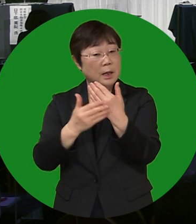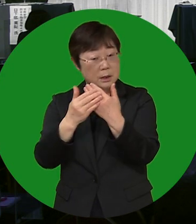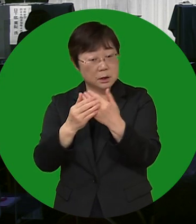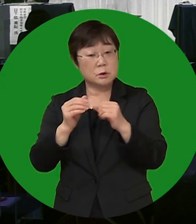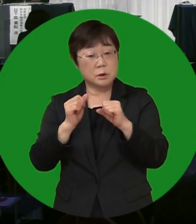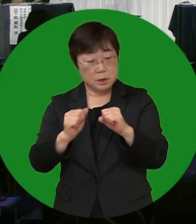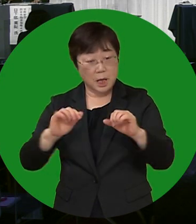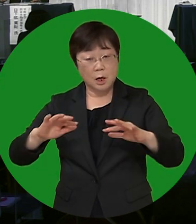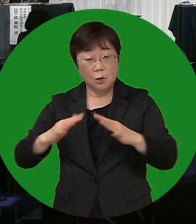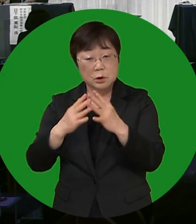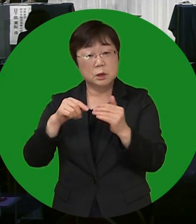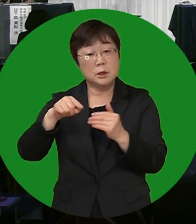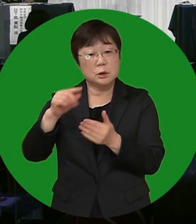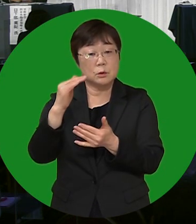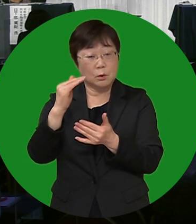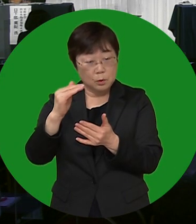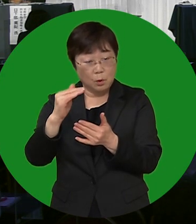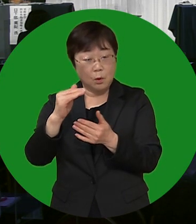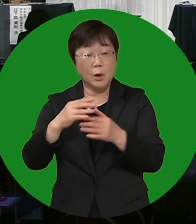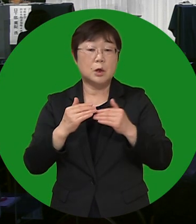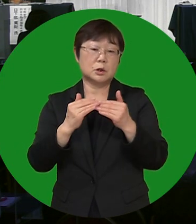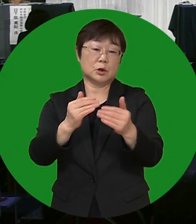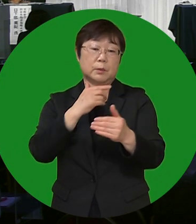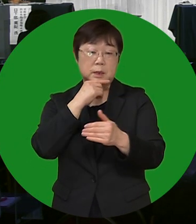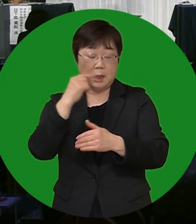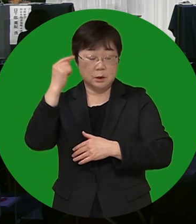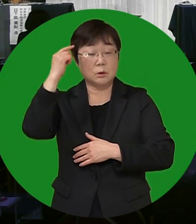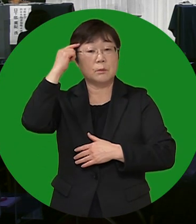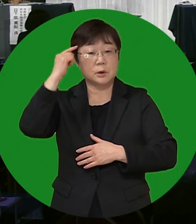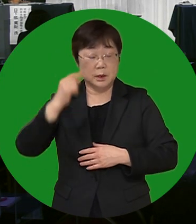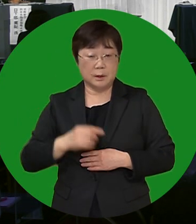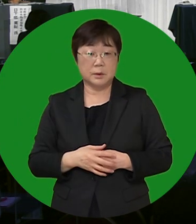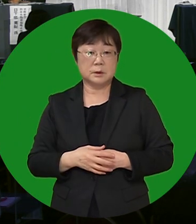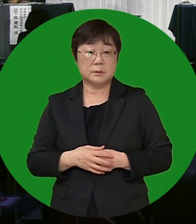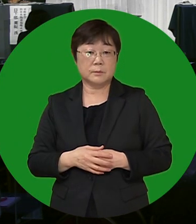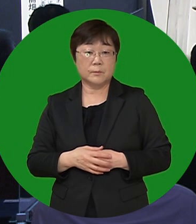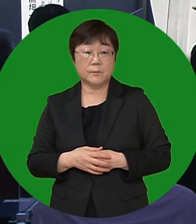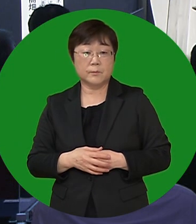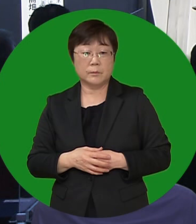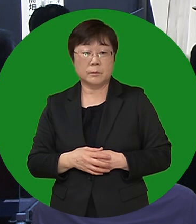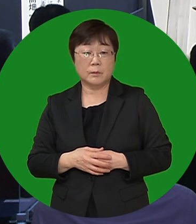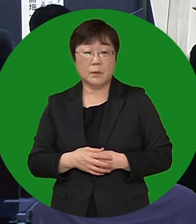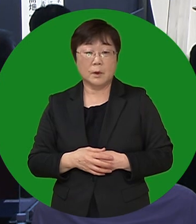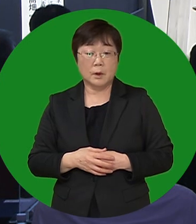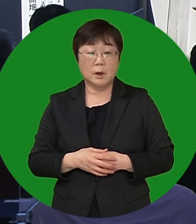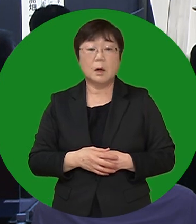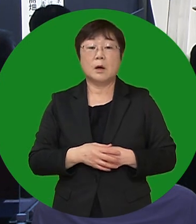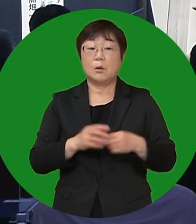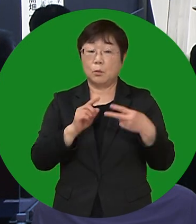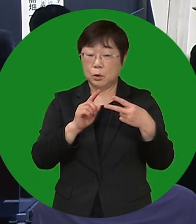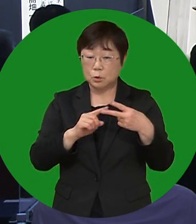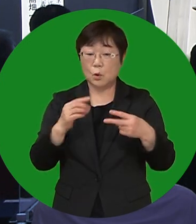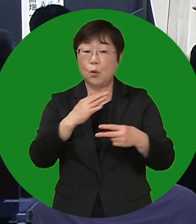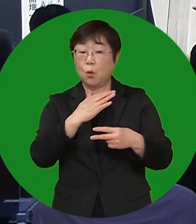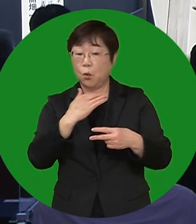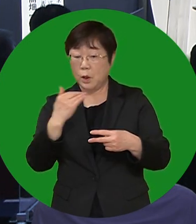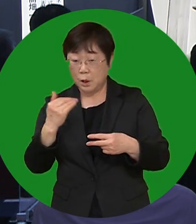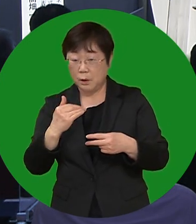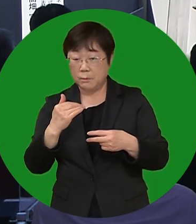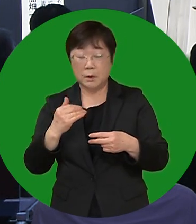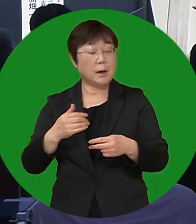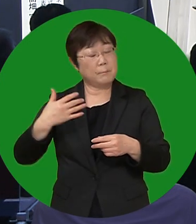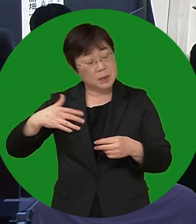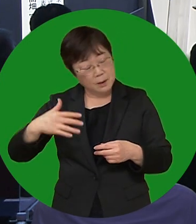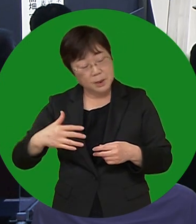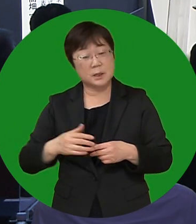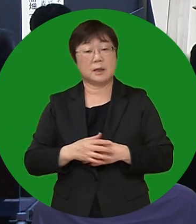していた構築していくということをまずは進めていきたいかなというふうに思っておりますそれとあともう一つはですねやはりあの我々